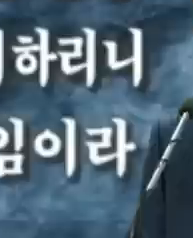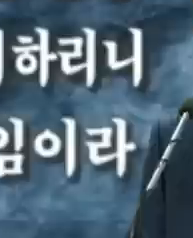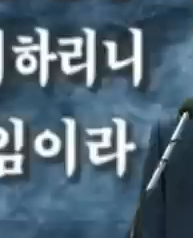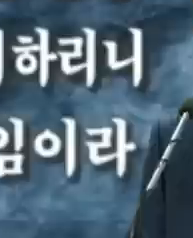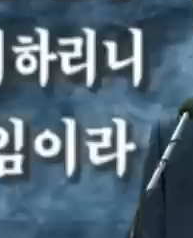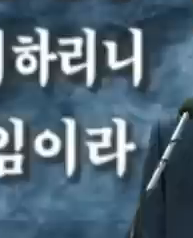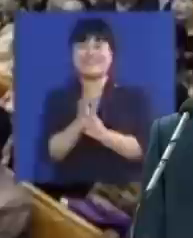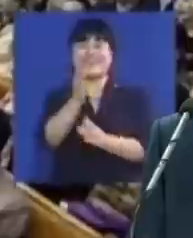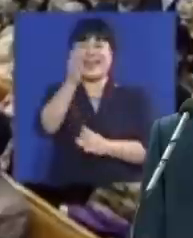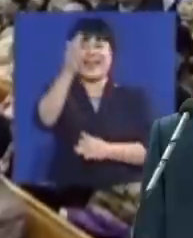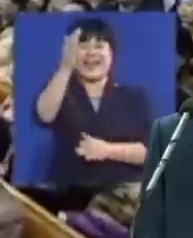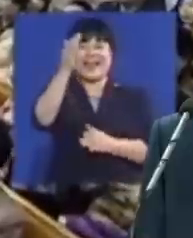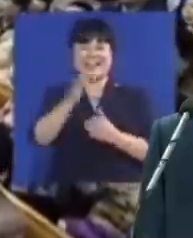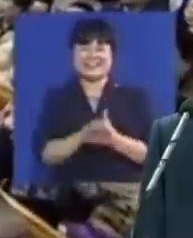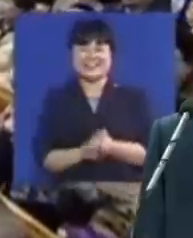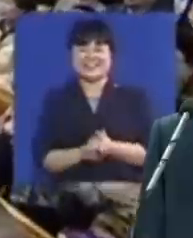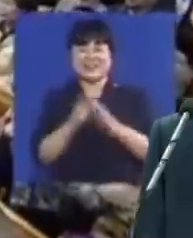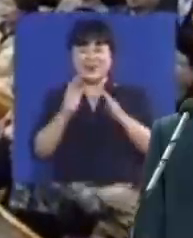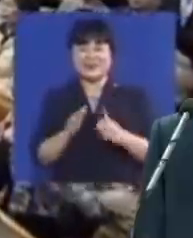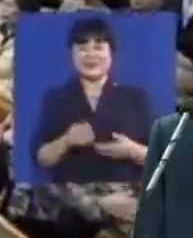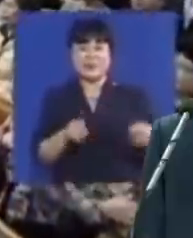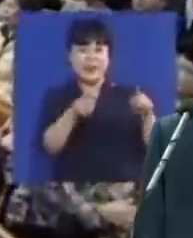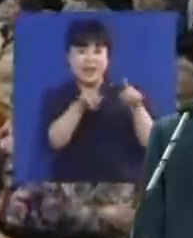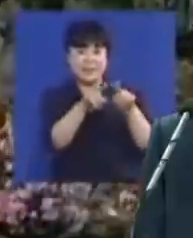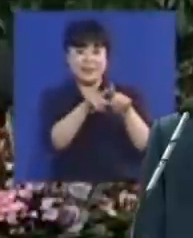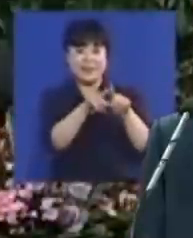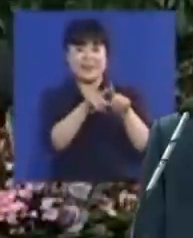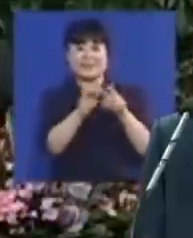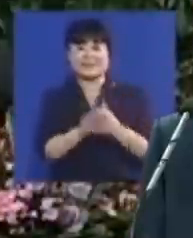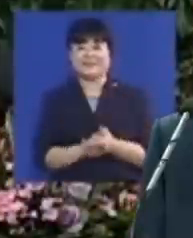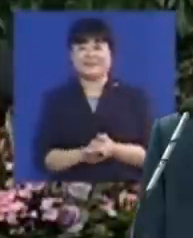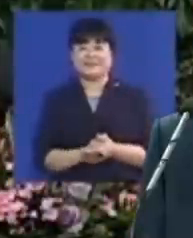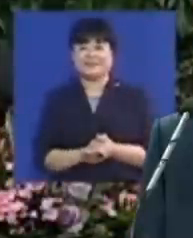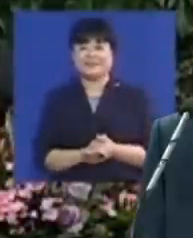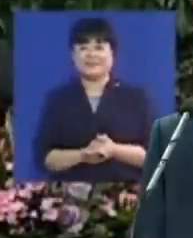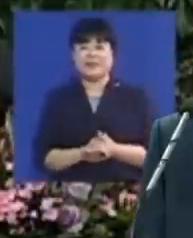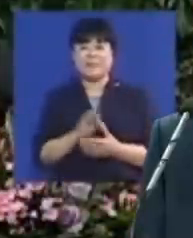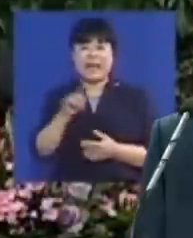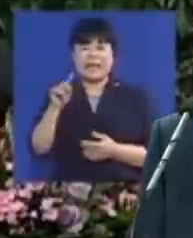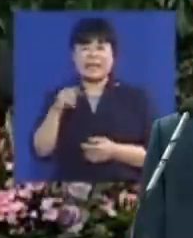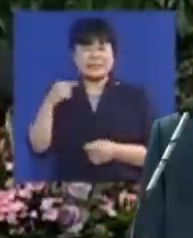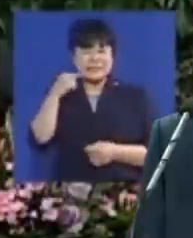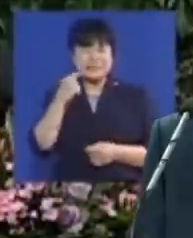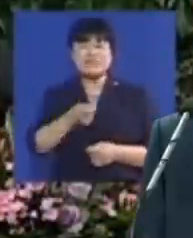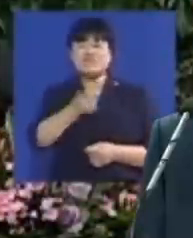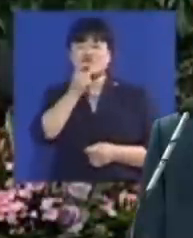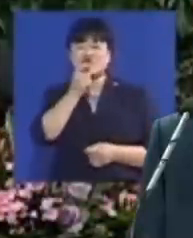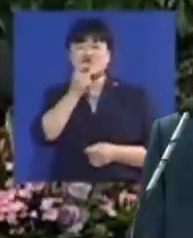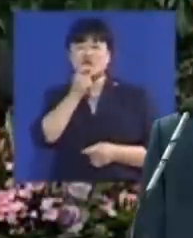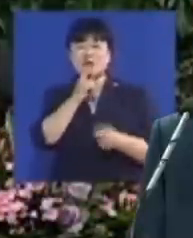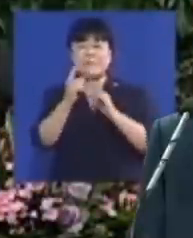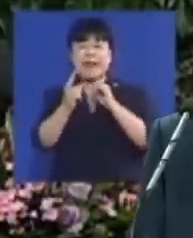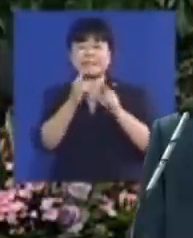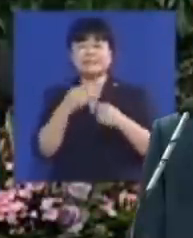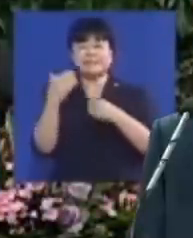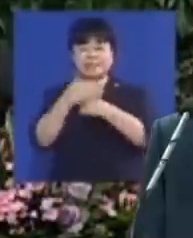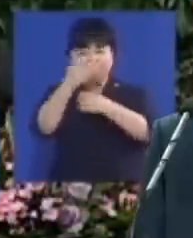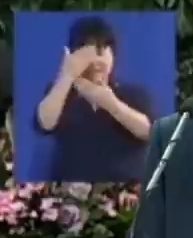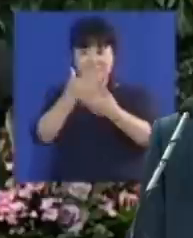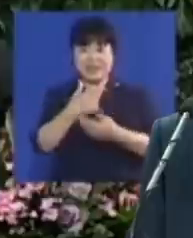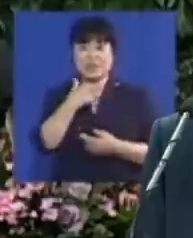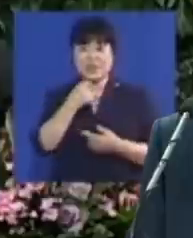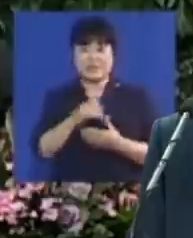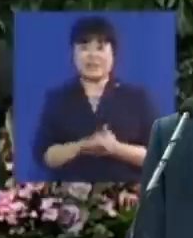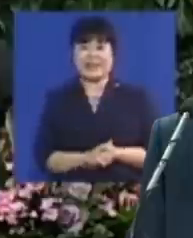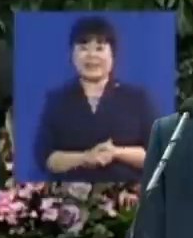아멘. 오늘 저는 여러분과 더불어 마라의 쓴물이라는 제목으로 말씀을 나누고자